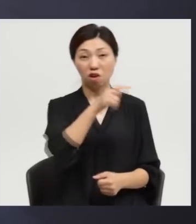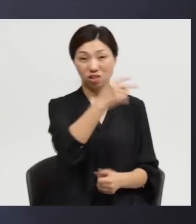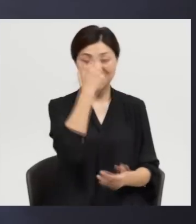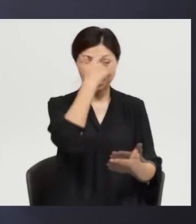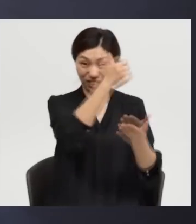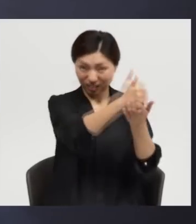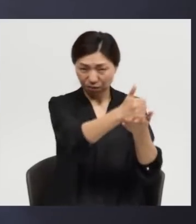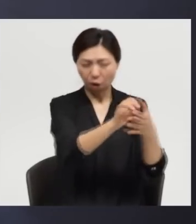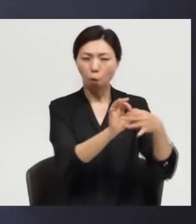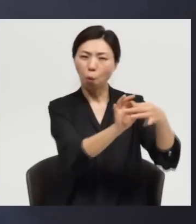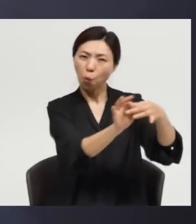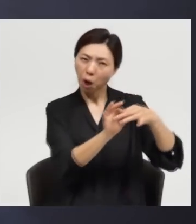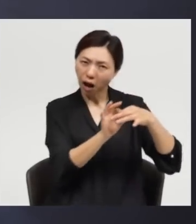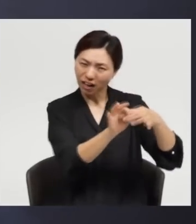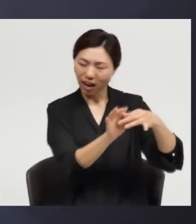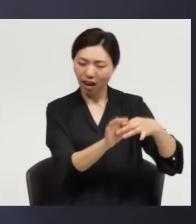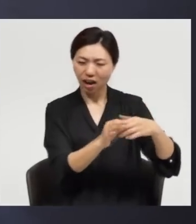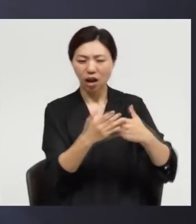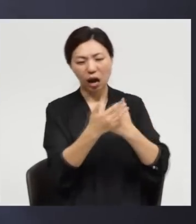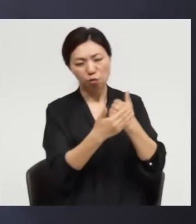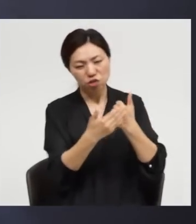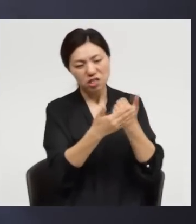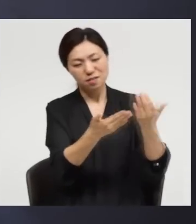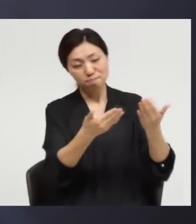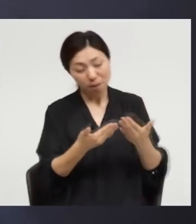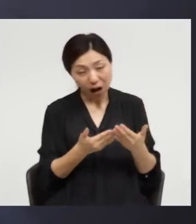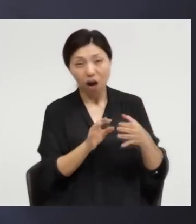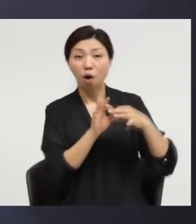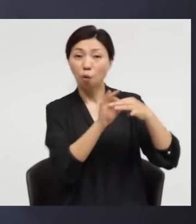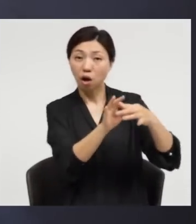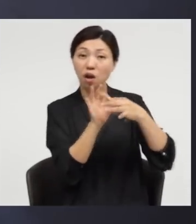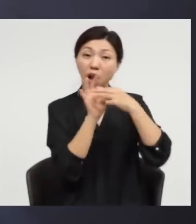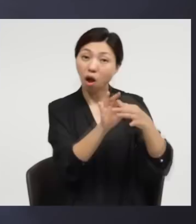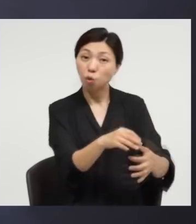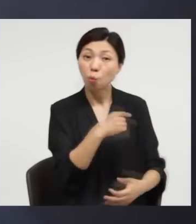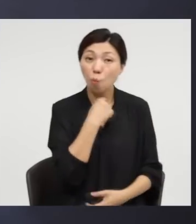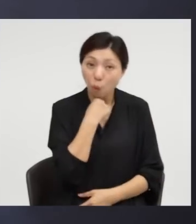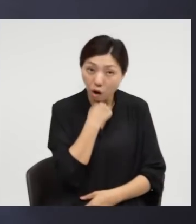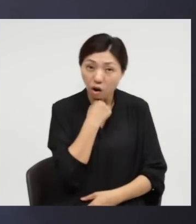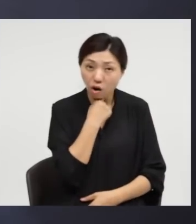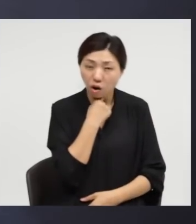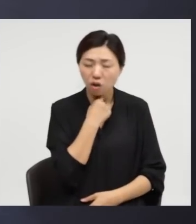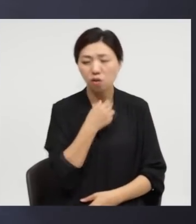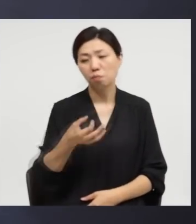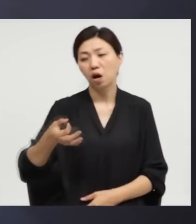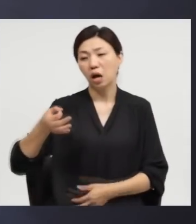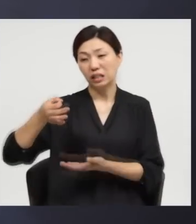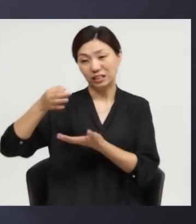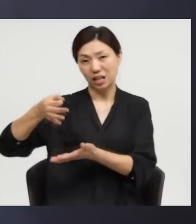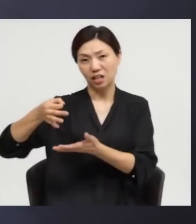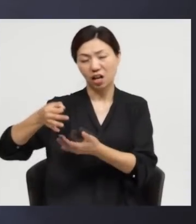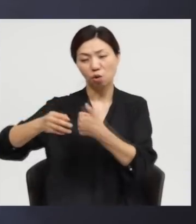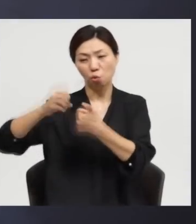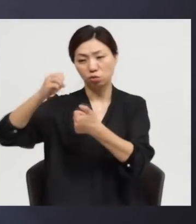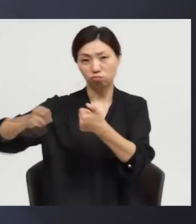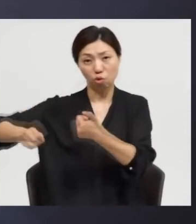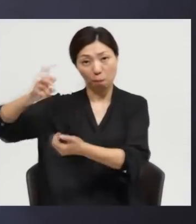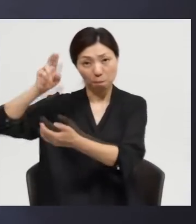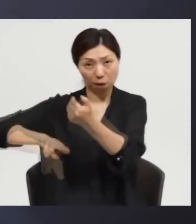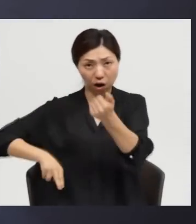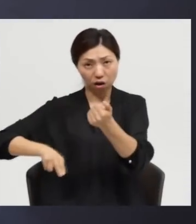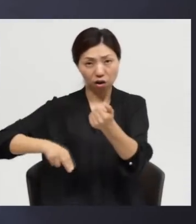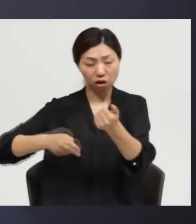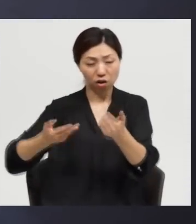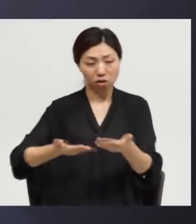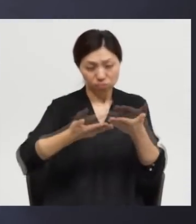이 스님과의 관계, 위안을 받는 관계를 유지하고 싶으면 뭐 재산의 절반이라도 팔아가지고